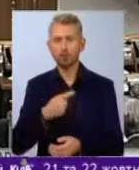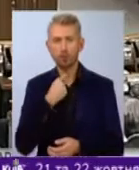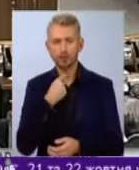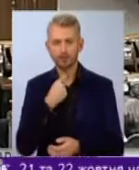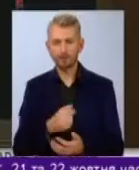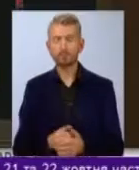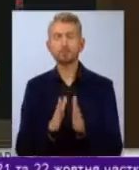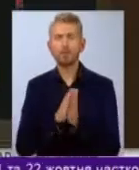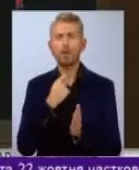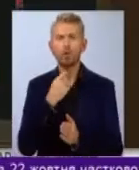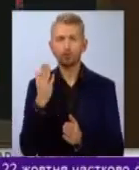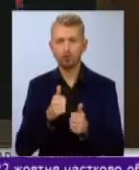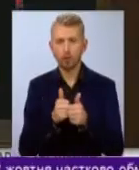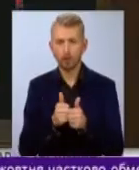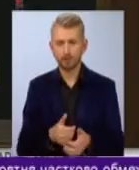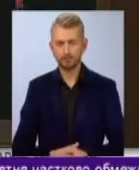Голосуємо, колеги!